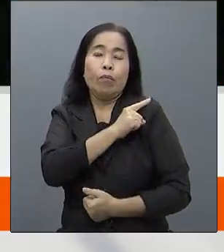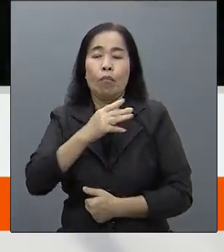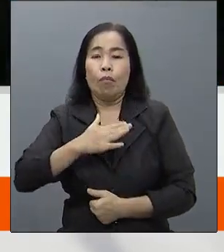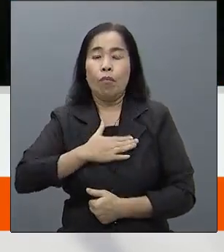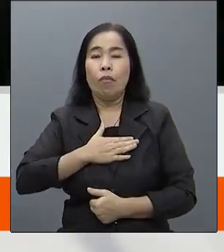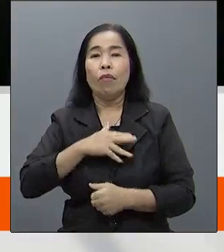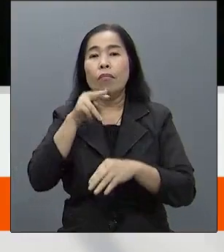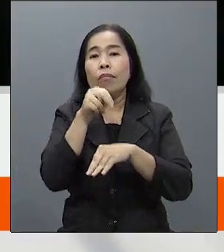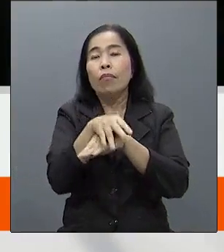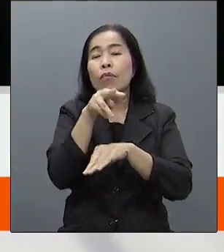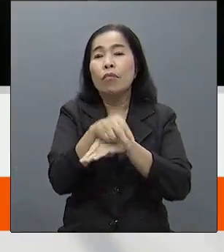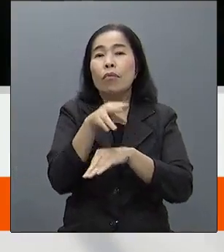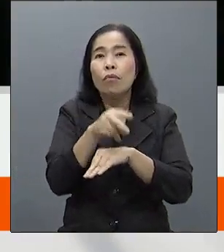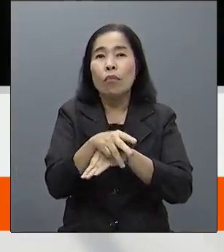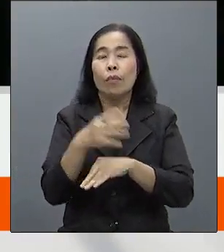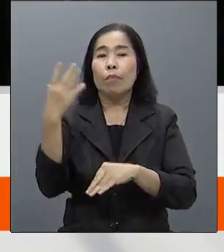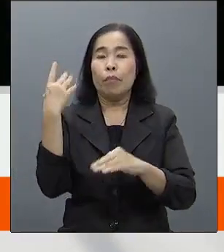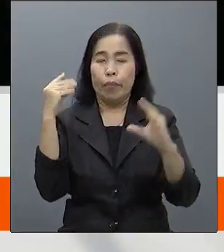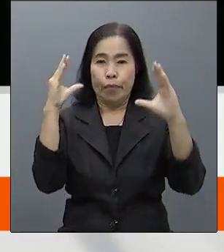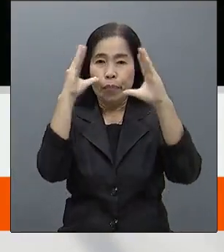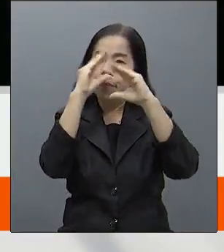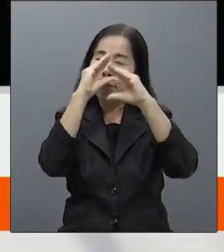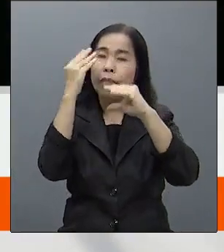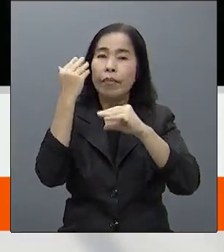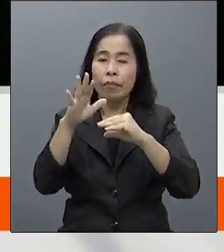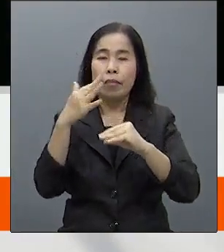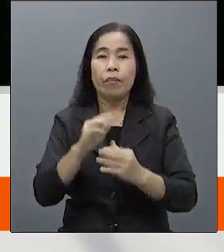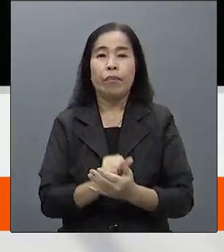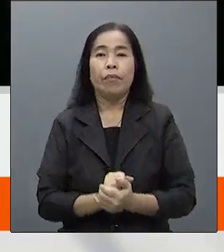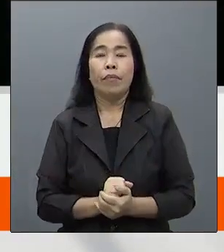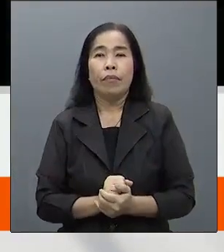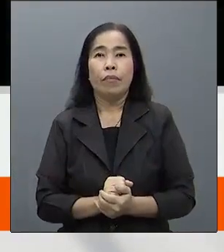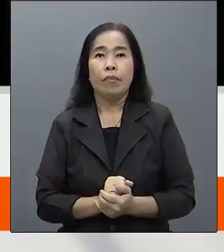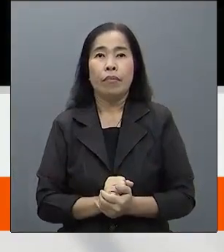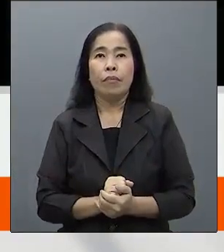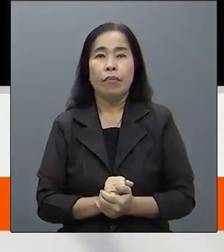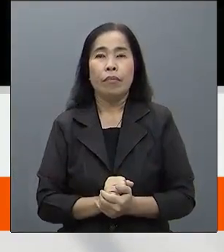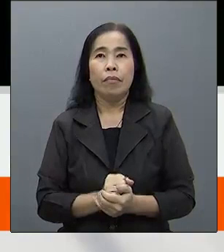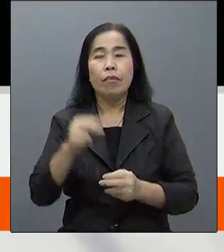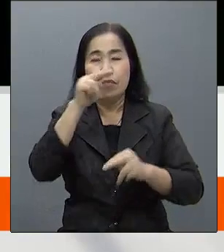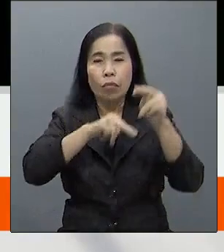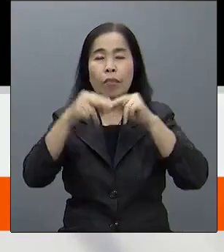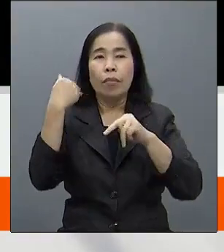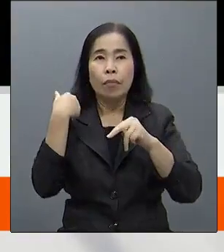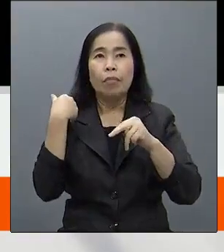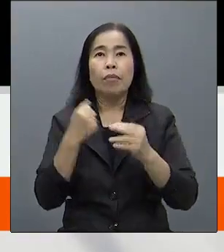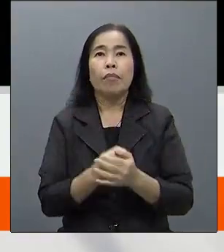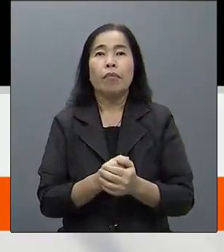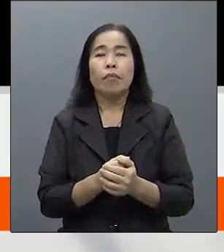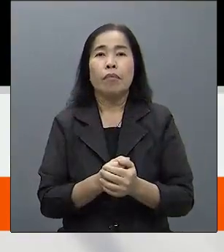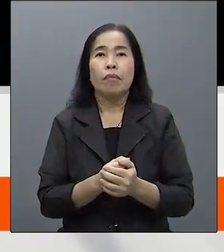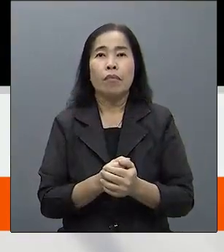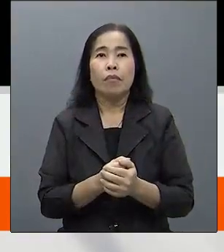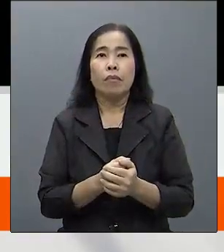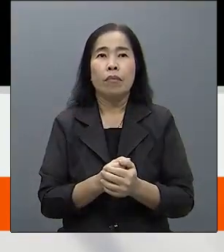ได้ส่งไปตั้งแต่เมื่อหัวค่ำเมื่อวานนี้นะครับก็อยู่ปฏิบัติหน้าที่ที่จังหวัดนครนายกอยู่แล้วสำหรับการร้องขอเรื่องการใช้อ